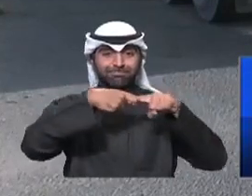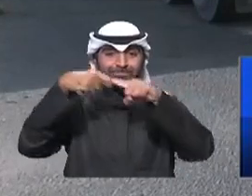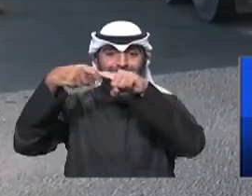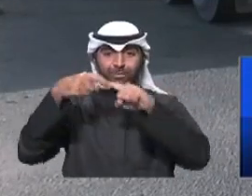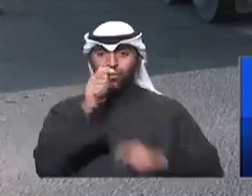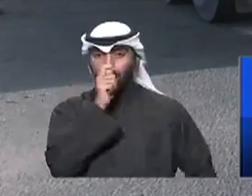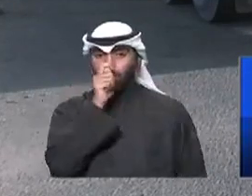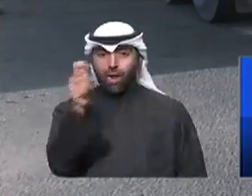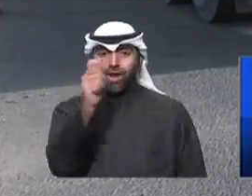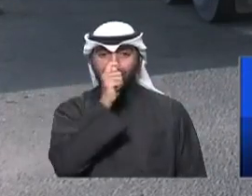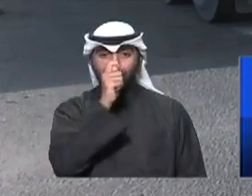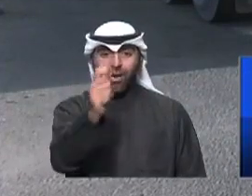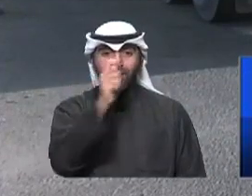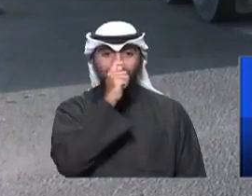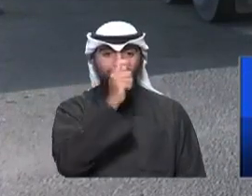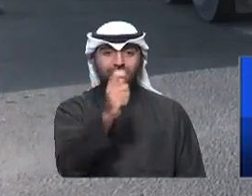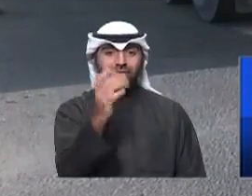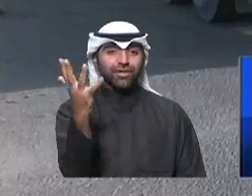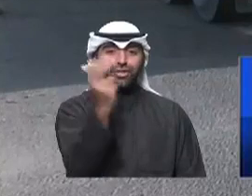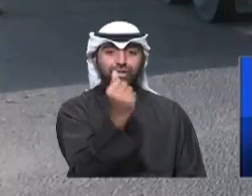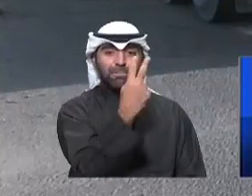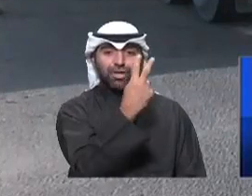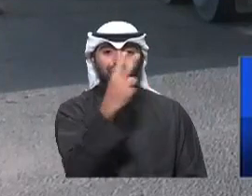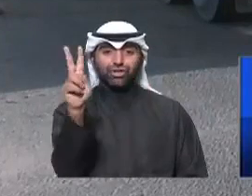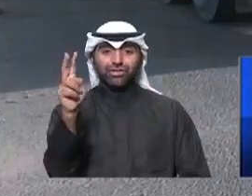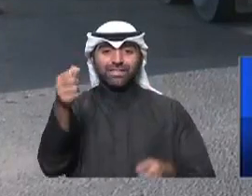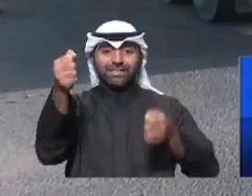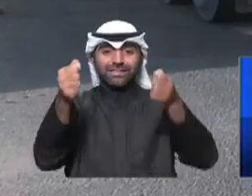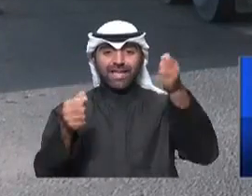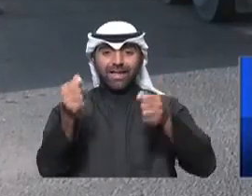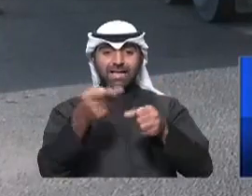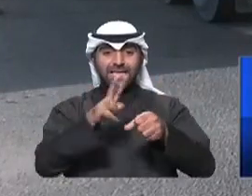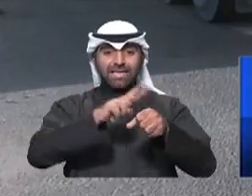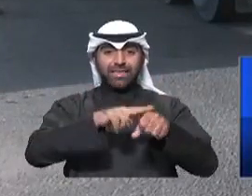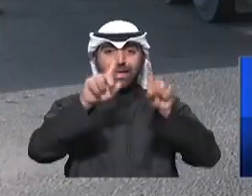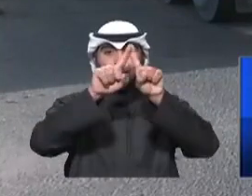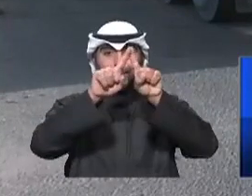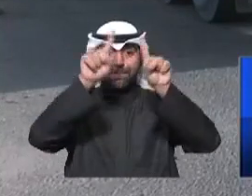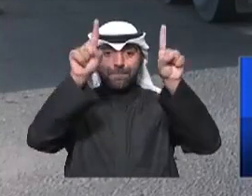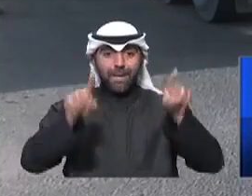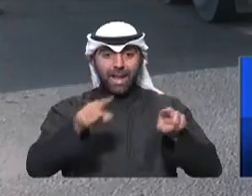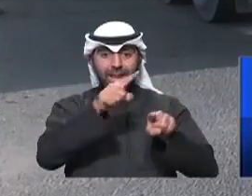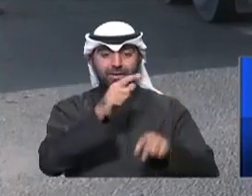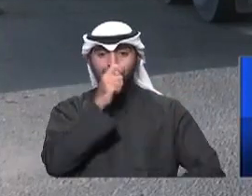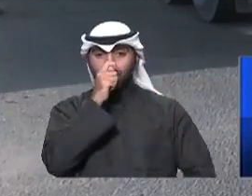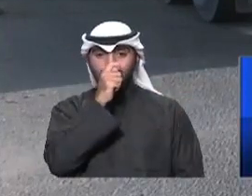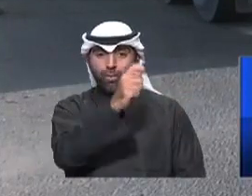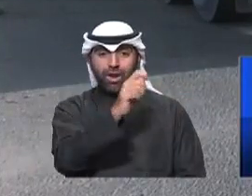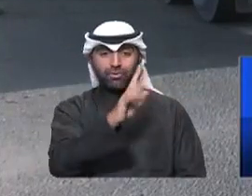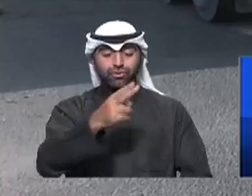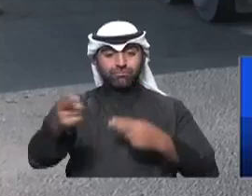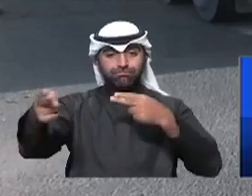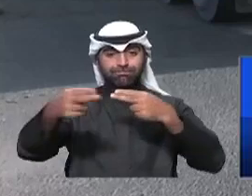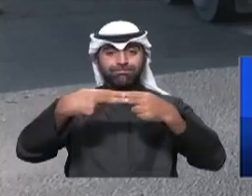عندنا بالشوكية وعلى التريلات ويتم ترحيلها الى حجز النعايم، وبعدين طبعا عقبها